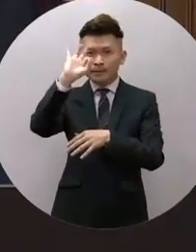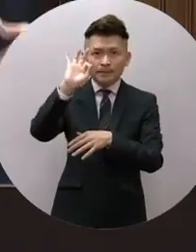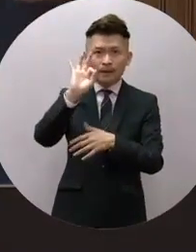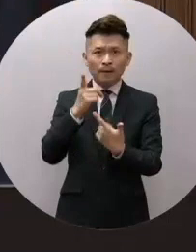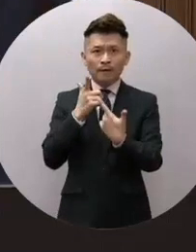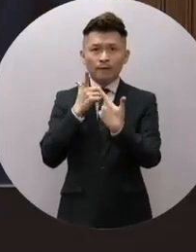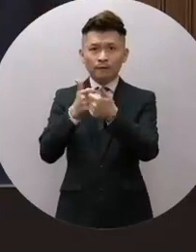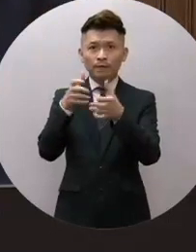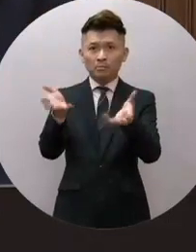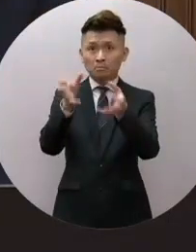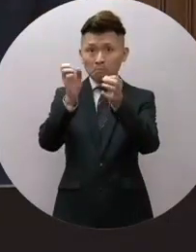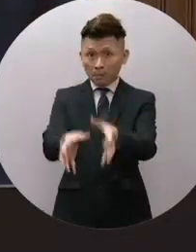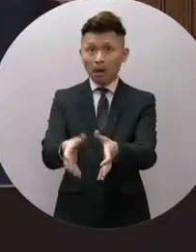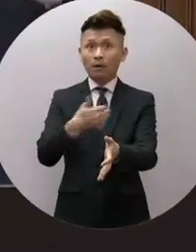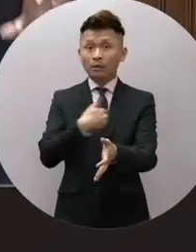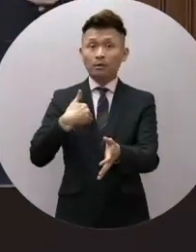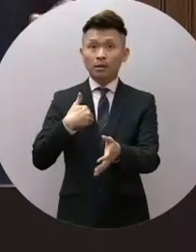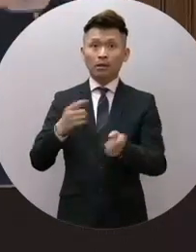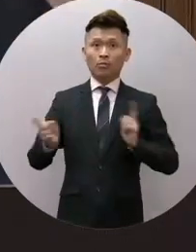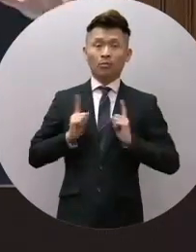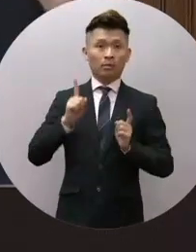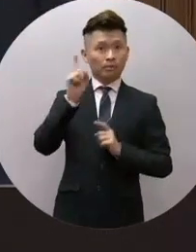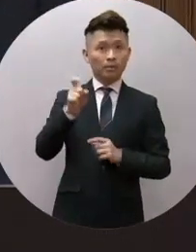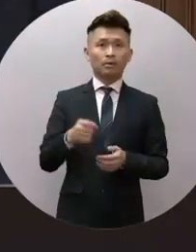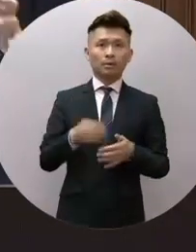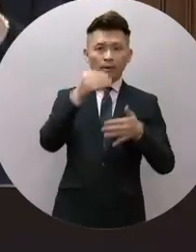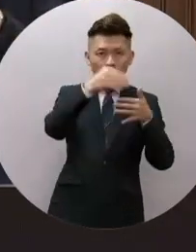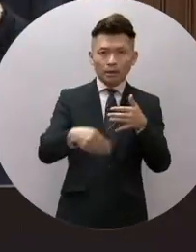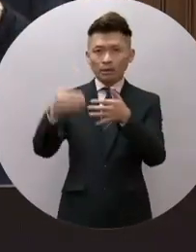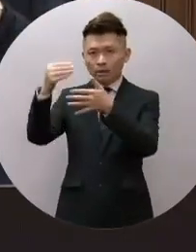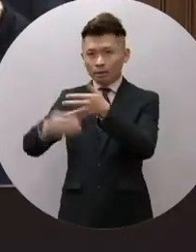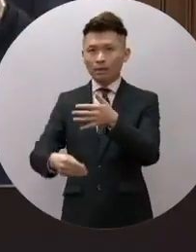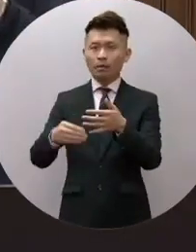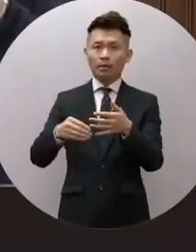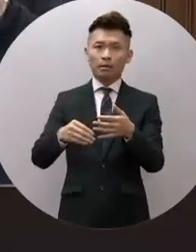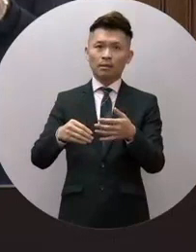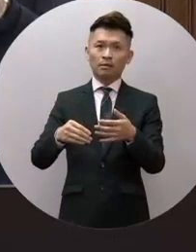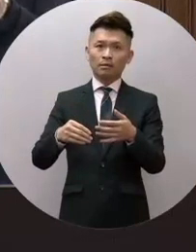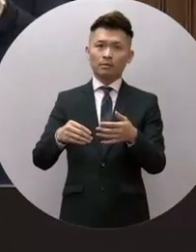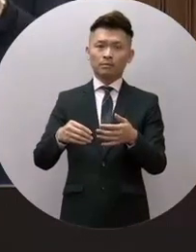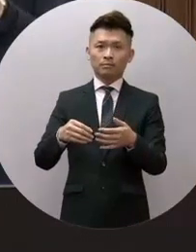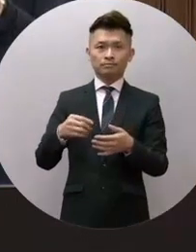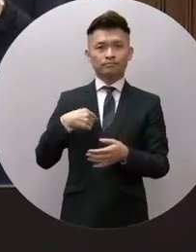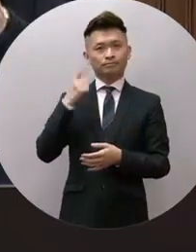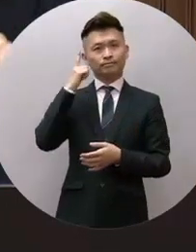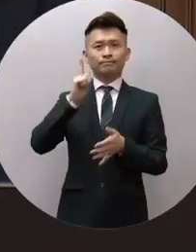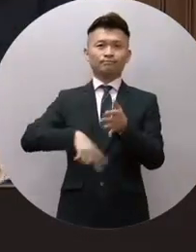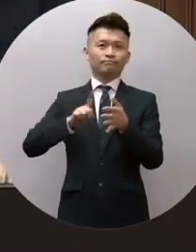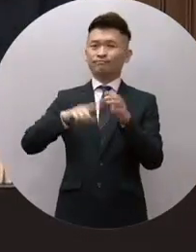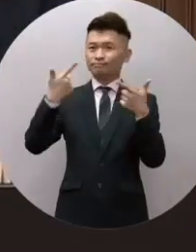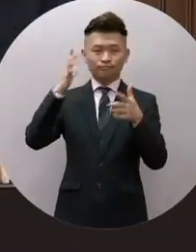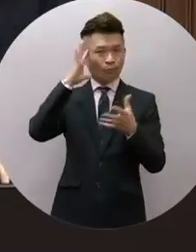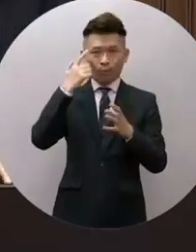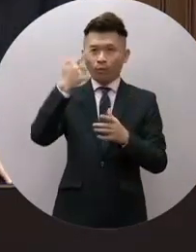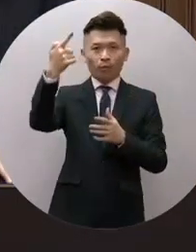啊，建地也不是说我设定就设定呀、啊，所以他会有很多的情形条件不是如我们所想的这么的简单，所